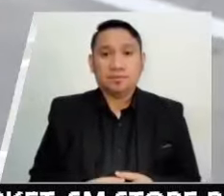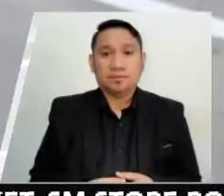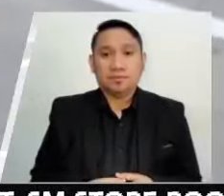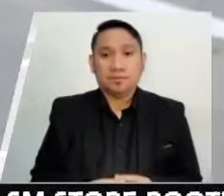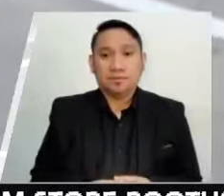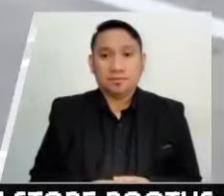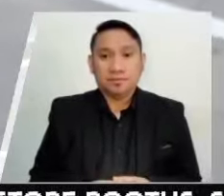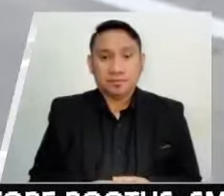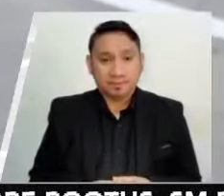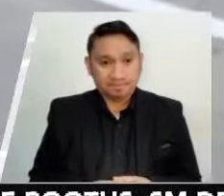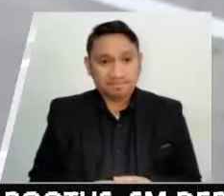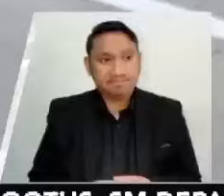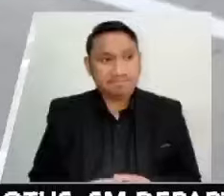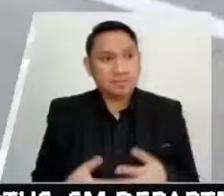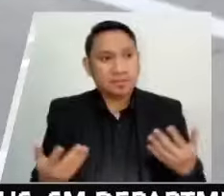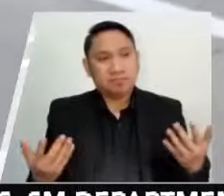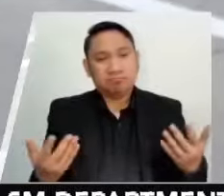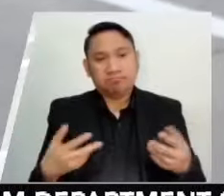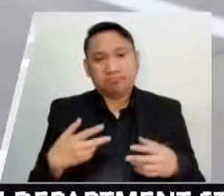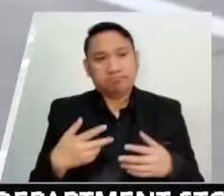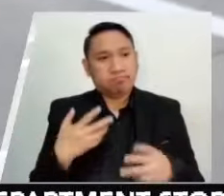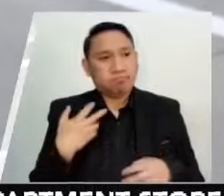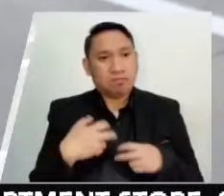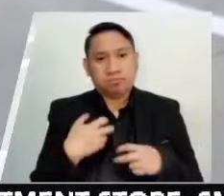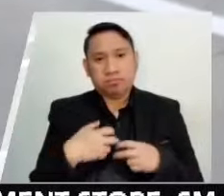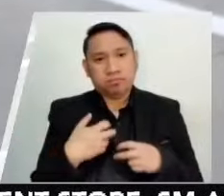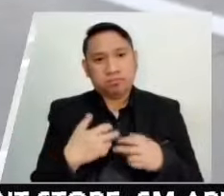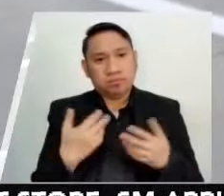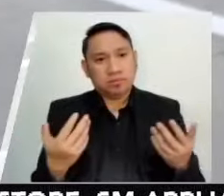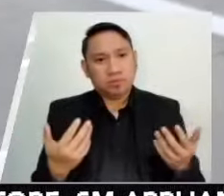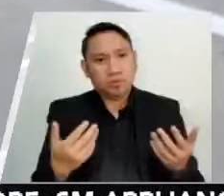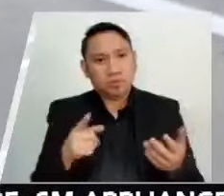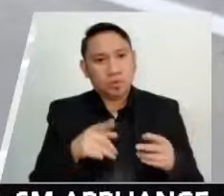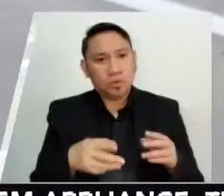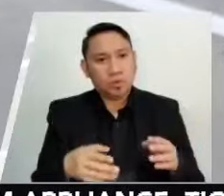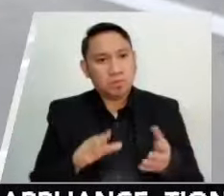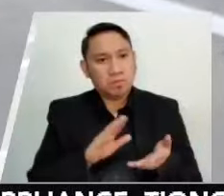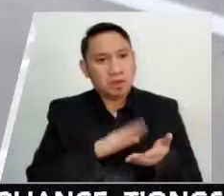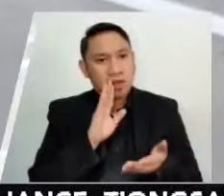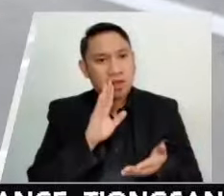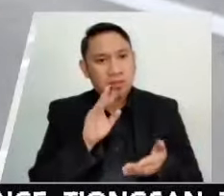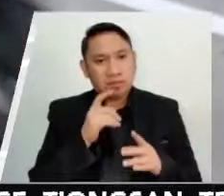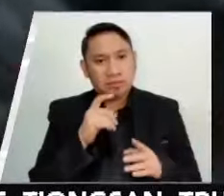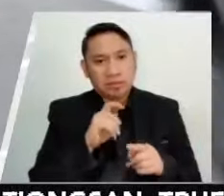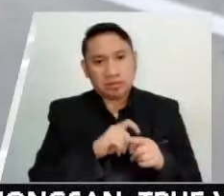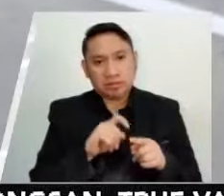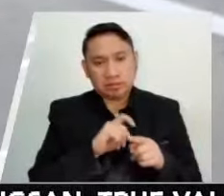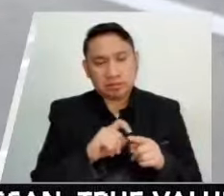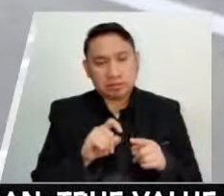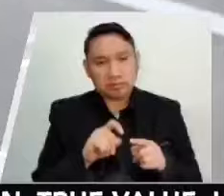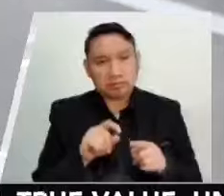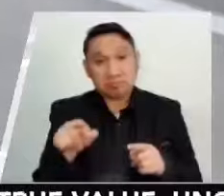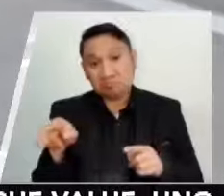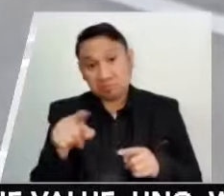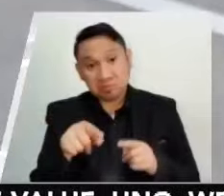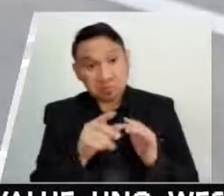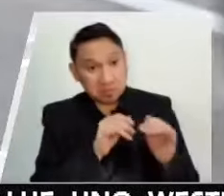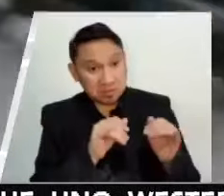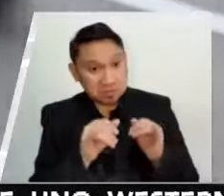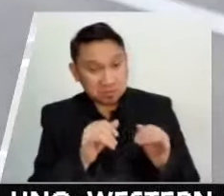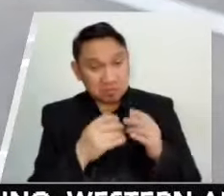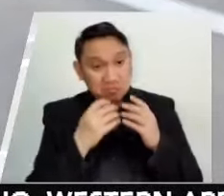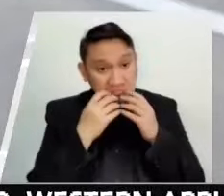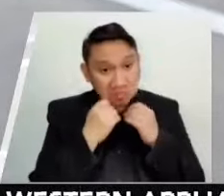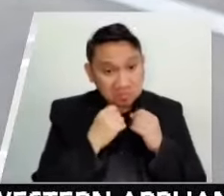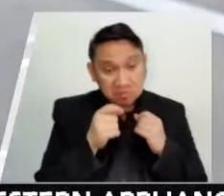Maris, masakit sa bulsa ang dagdag singil sa kuryente. Kaya ang ilang nakausap natin, bukod sa pagtitipid sa paggamit ng kuryente, doble kayo